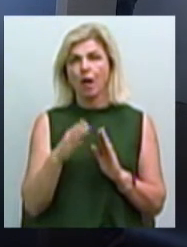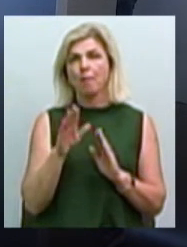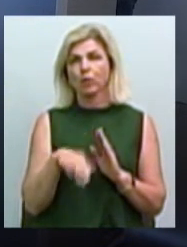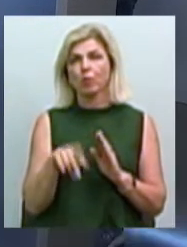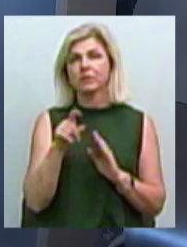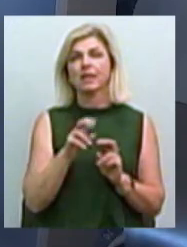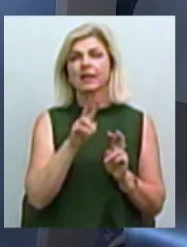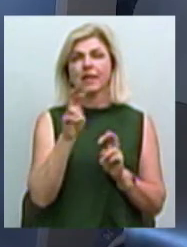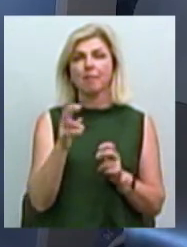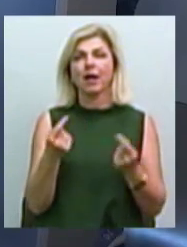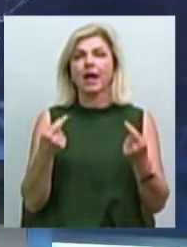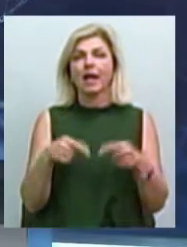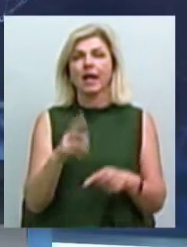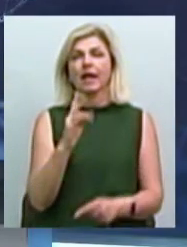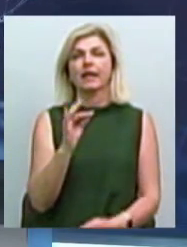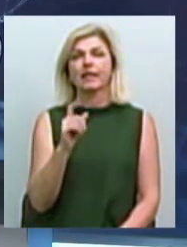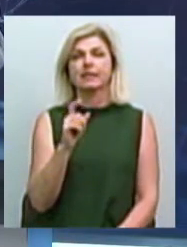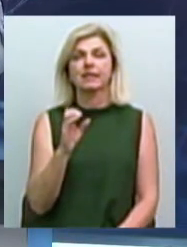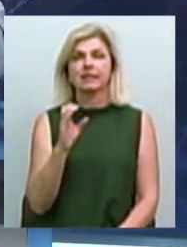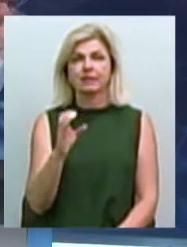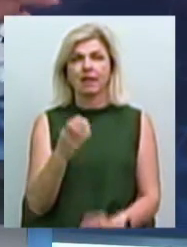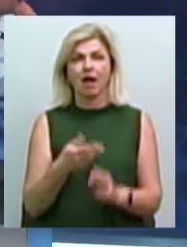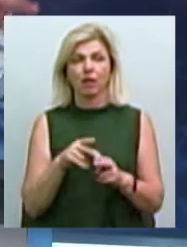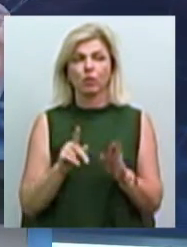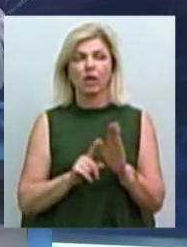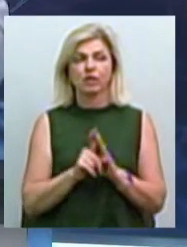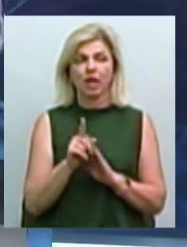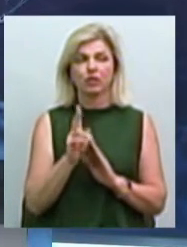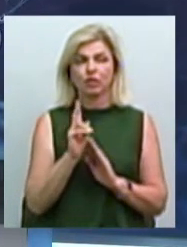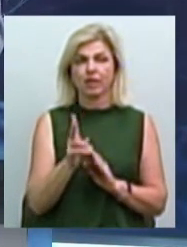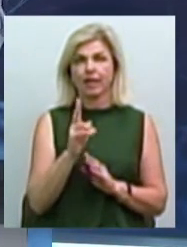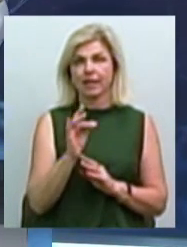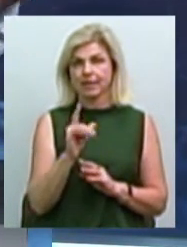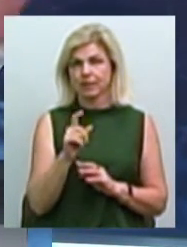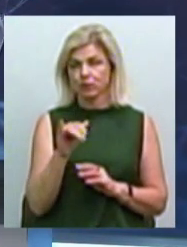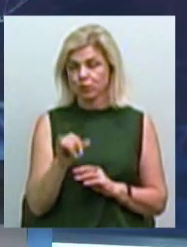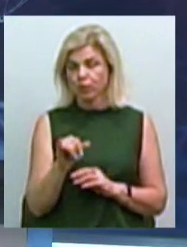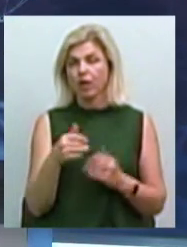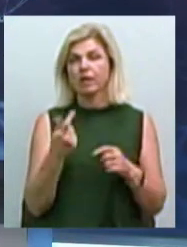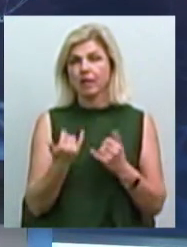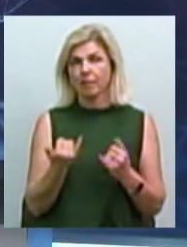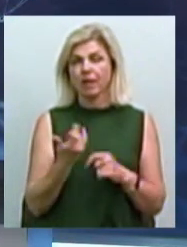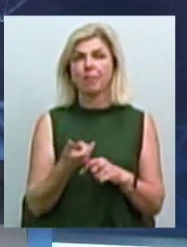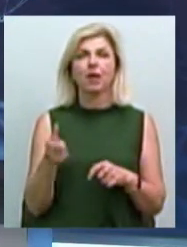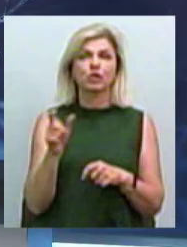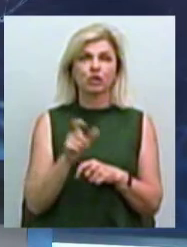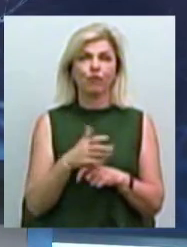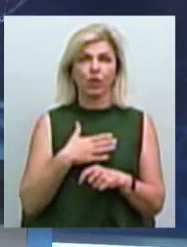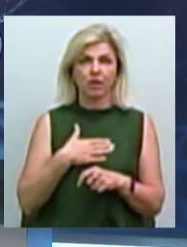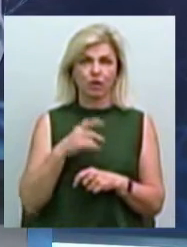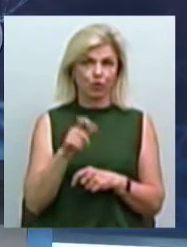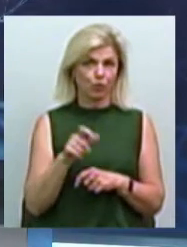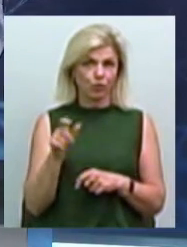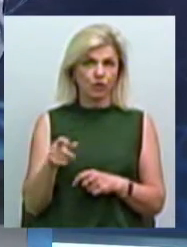темой кризиса, который посеял министр экономики, сказав, что надо готовиться к кризису, теперь вот большинство наших сограждан